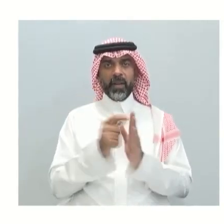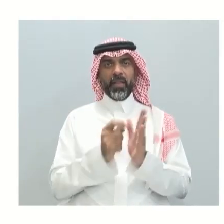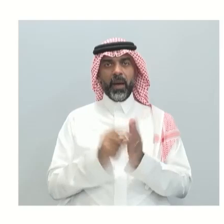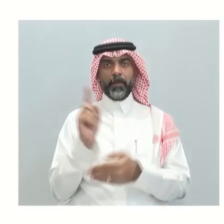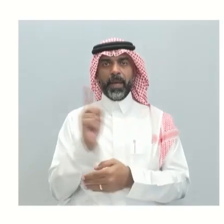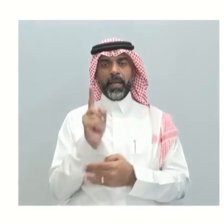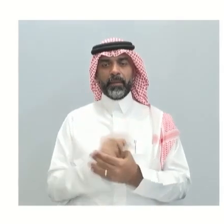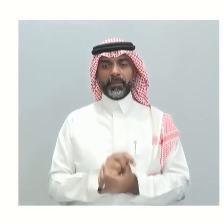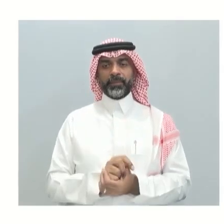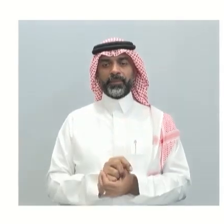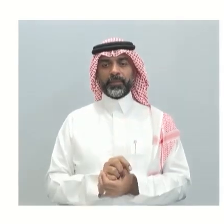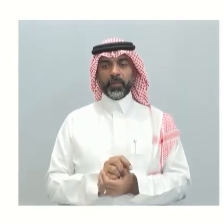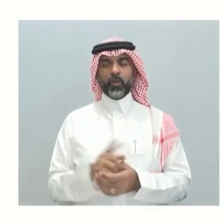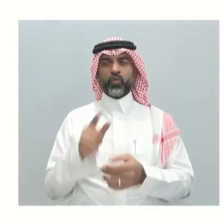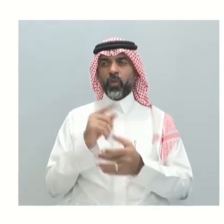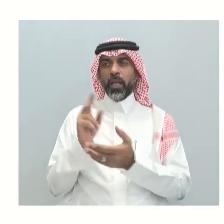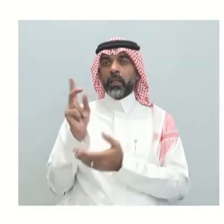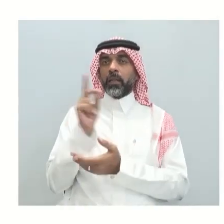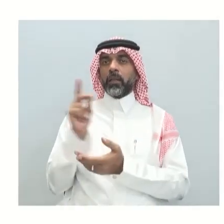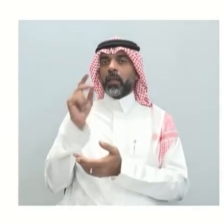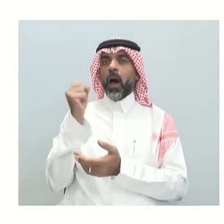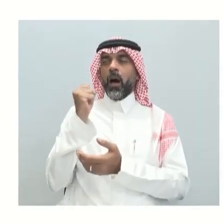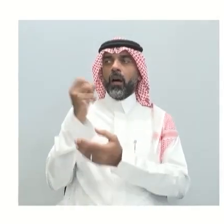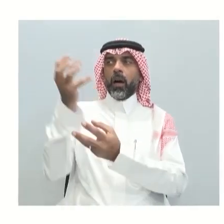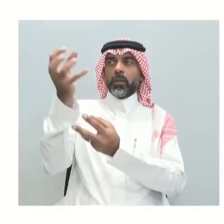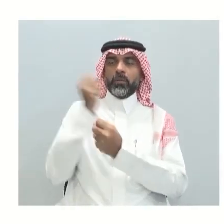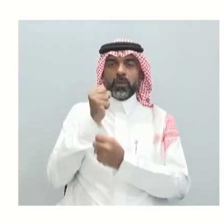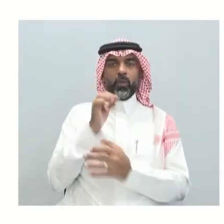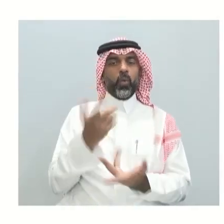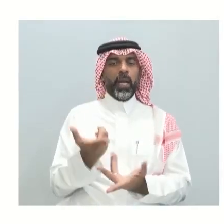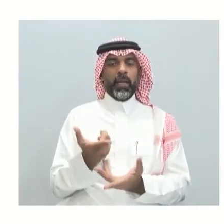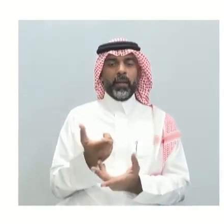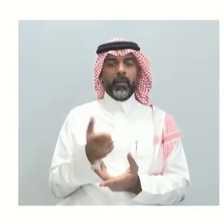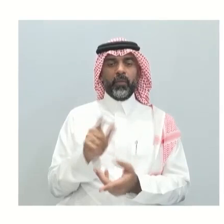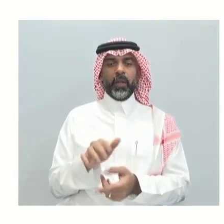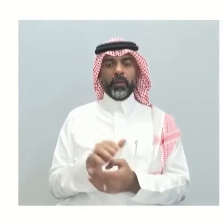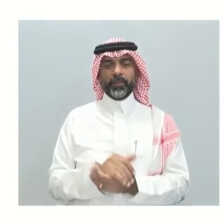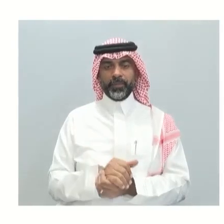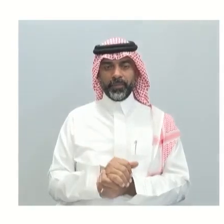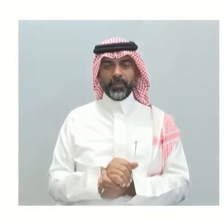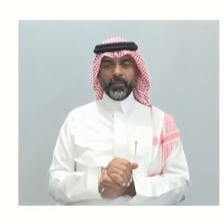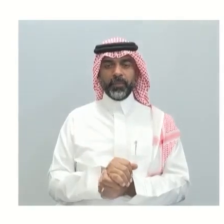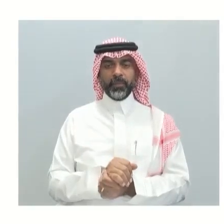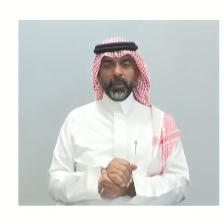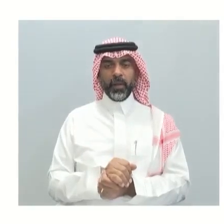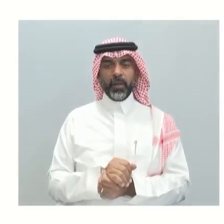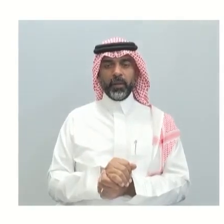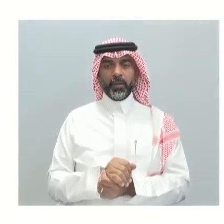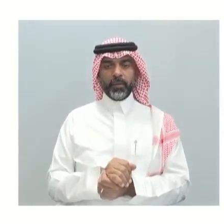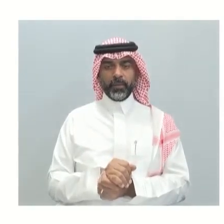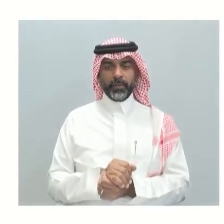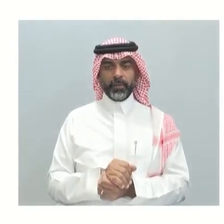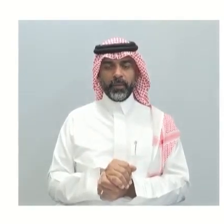تحدد وتحددي مصدر الطاقه للمنتجات التي تعتمد على البناء الضوي في تغذيها الهدف الاول والثاني هم